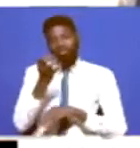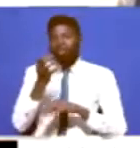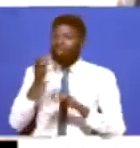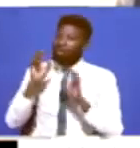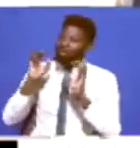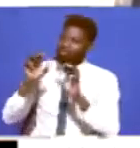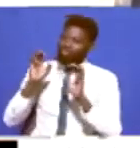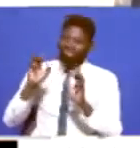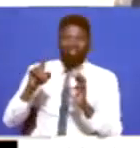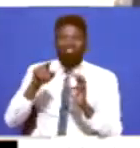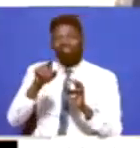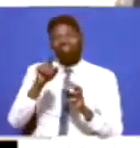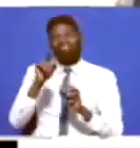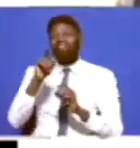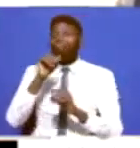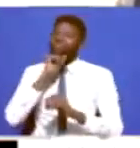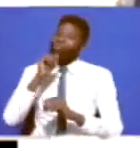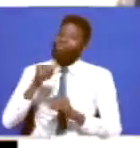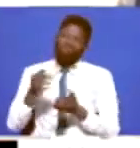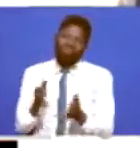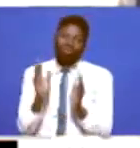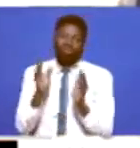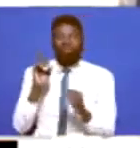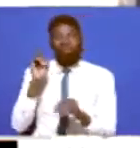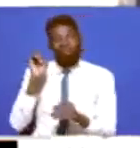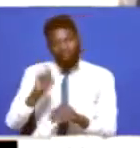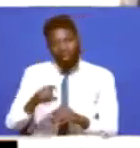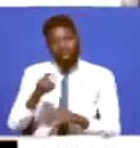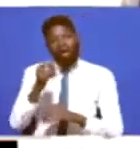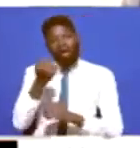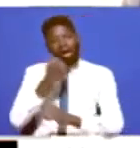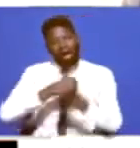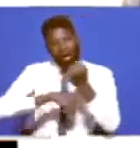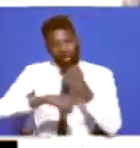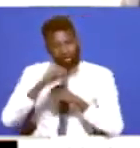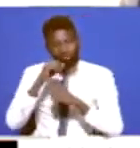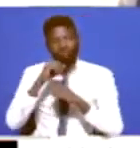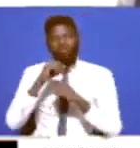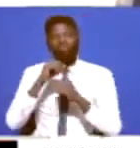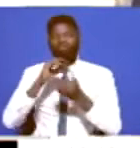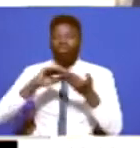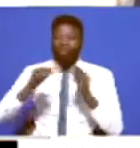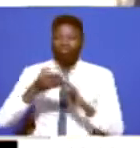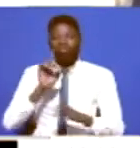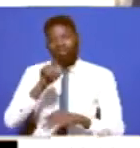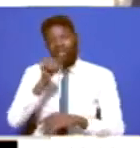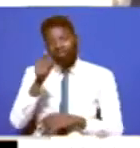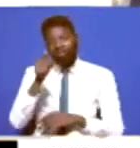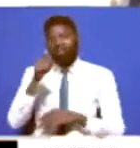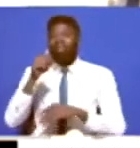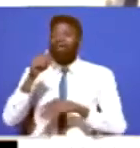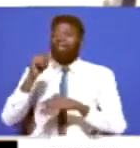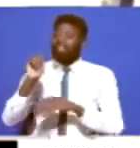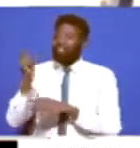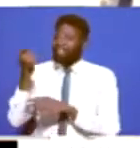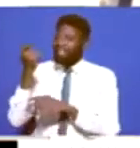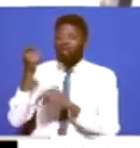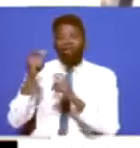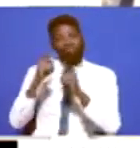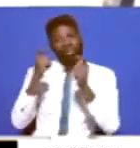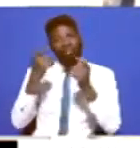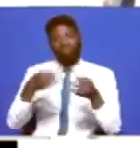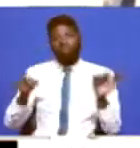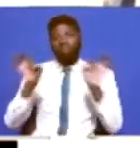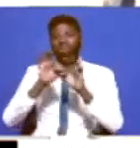ya maendeleo na vitendo na kusameheana. Kenya ni nchi yetu, Kenya ni kubwa kuliko kila mtu. Tunaomba ya kwamba